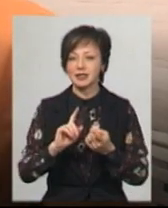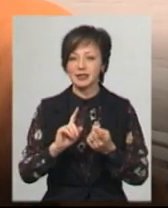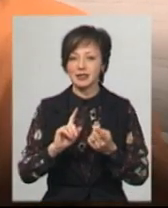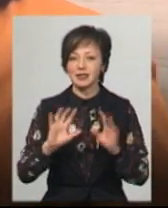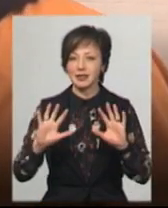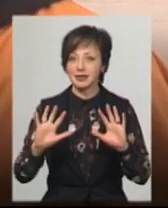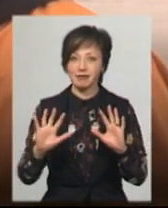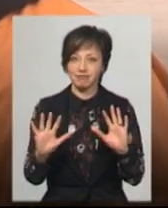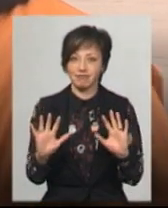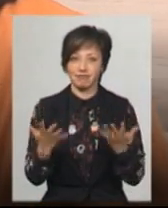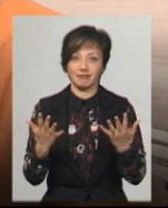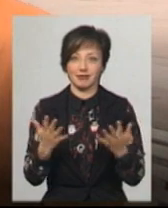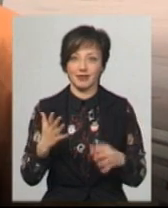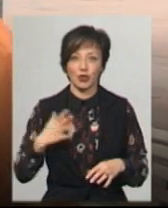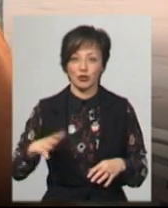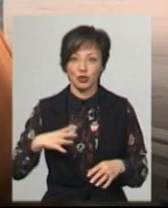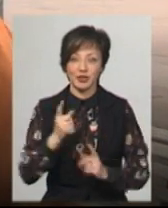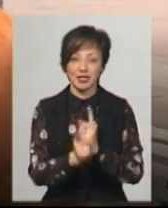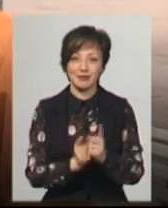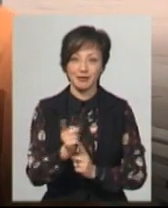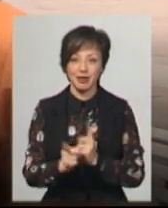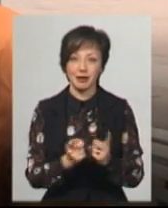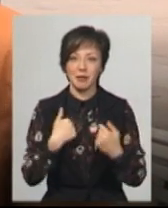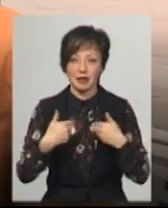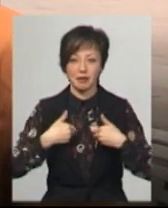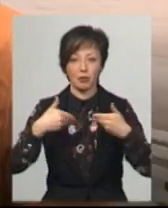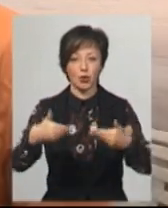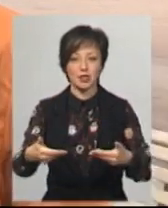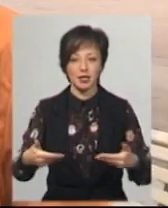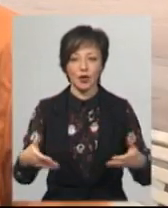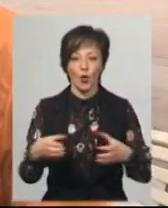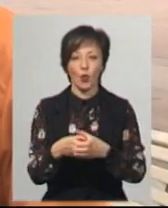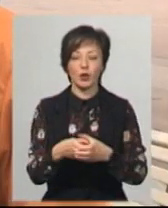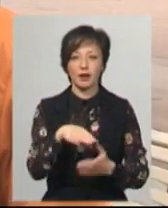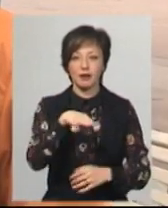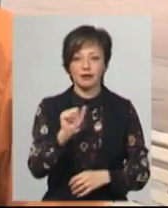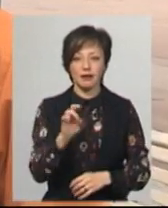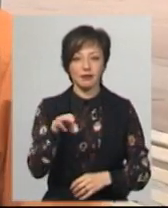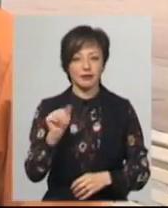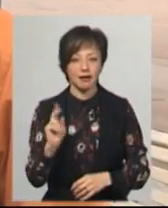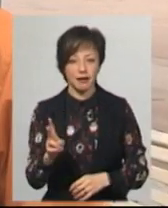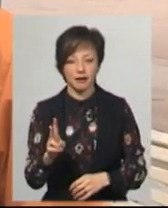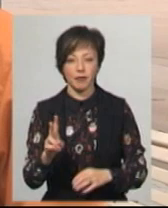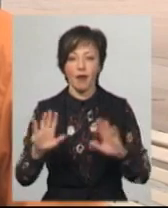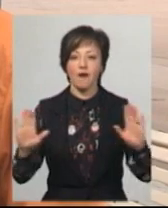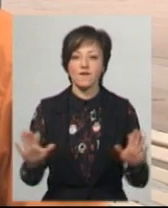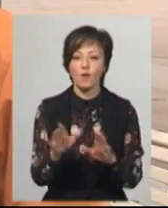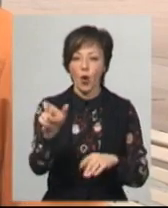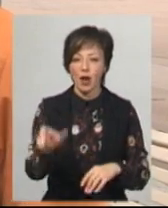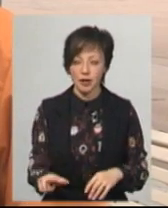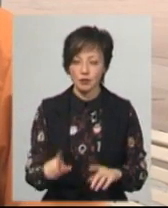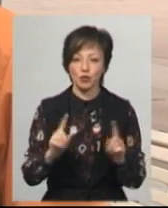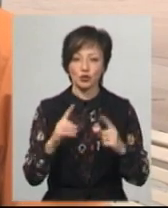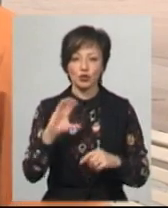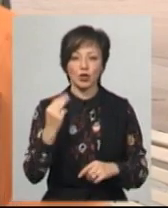такі неочікувані зміни. Мене запросили у гурт «Тартак» вокалістом, тому що Сашко